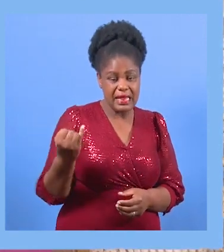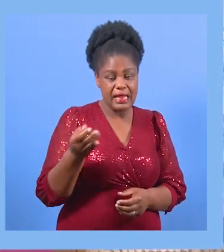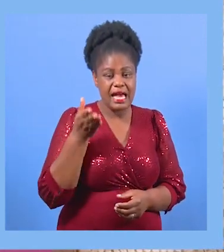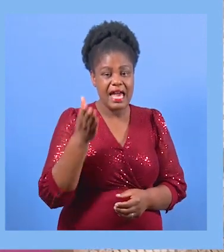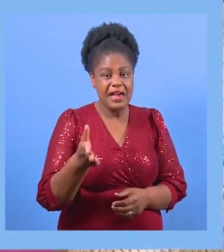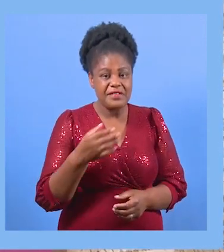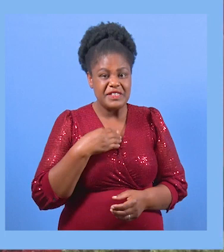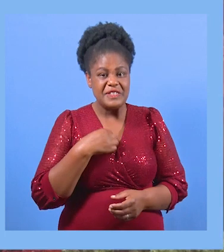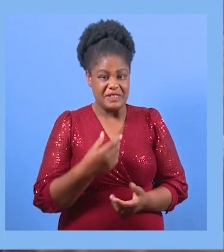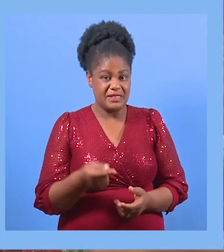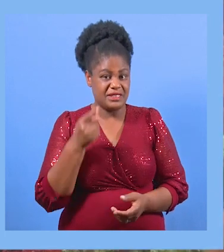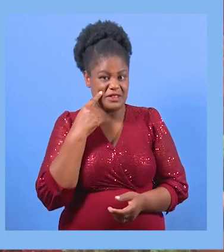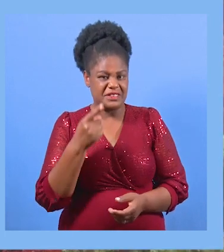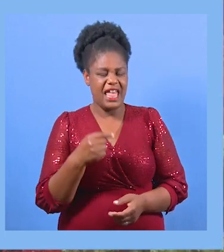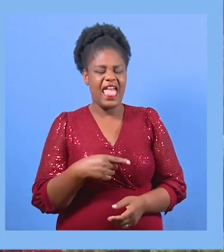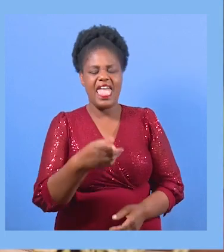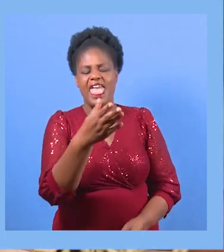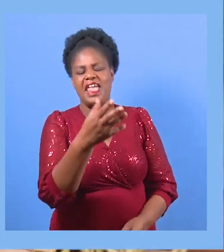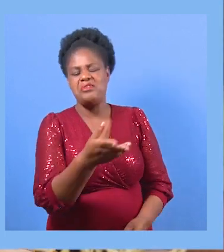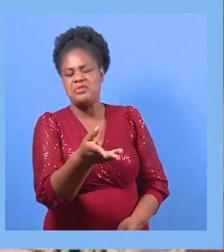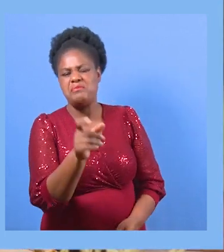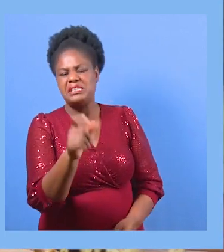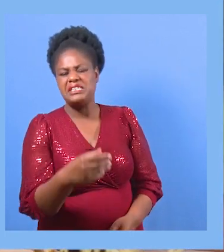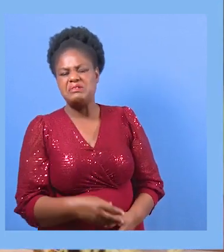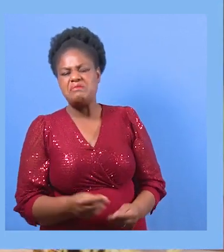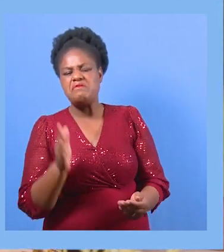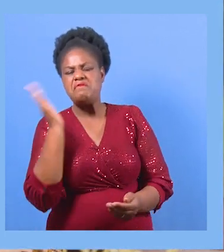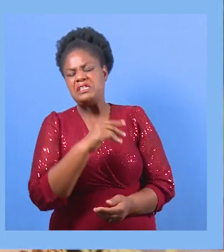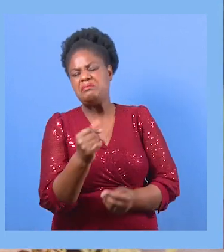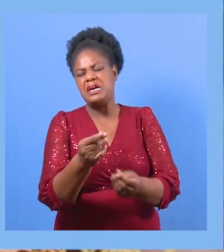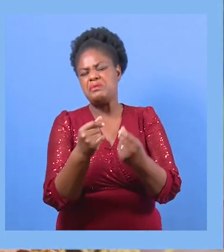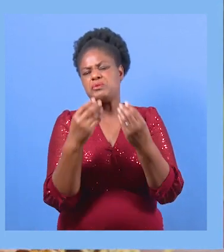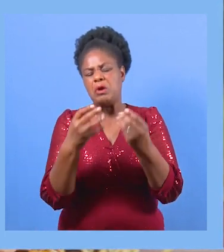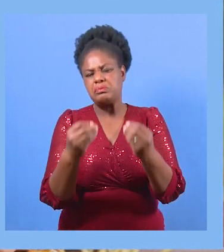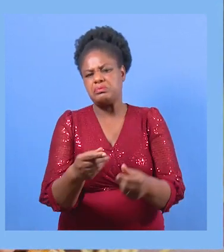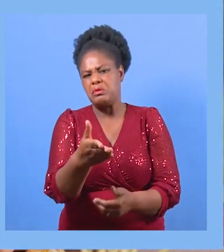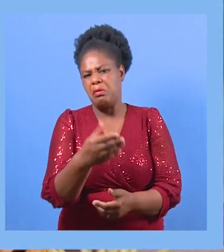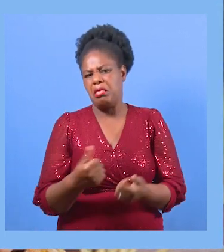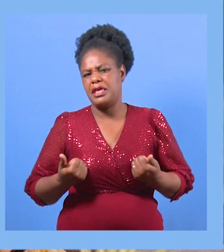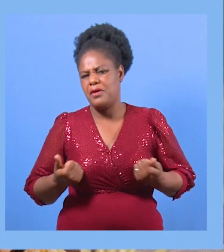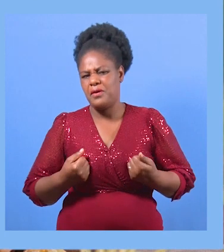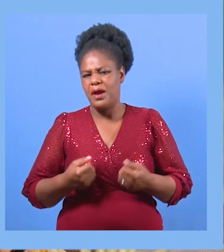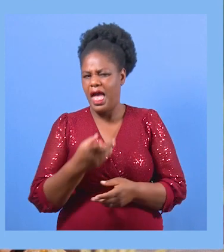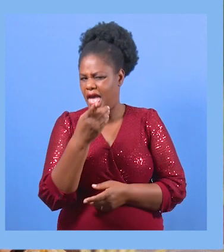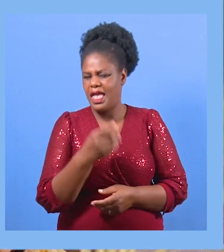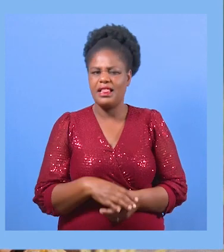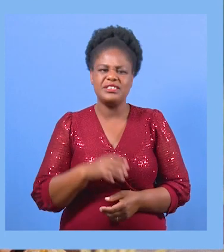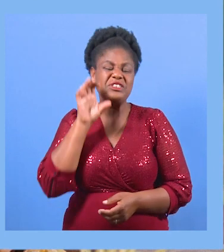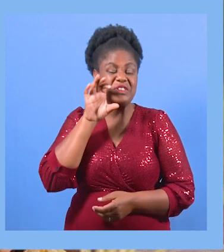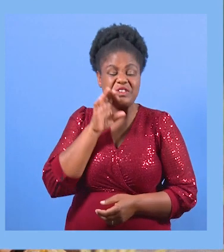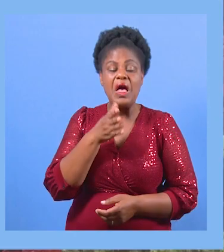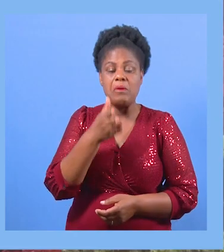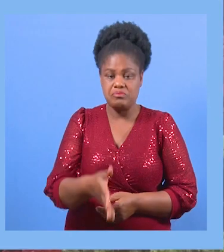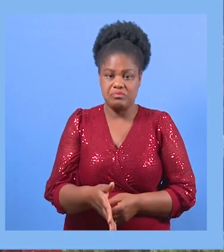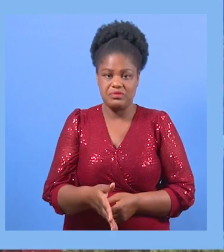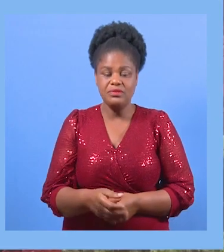dzinobva dzaita kuti vachitaura kuti kudyiwa, nyambisirwa rudo chete ruri kuonekwa nezviito. izvozvo nyaya yedu iri kuramba ichitambanuka. Ndiri kuuya kwauri